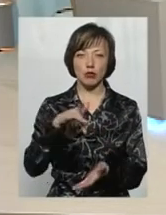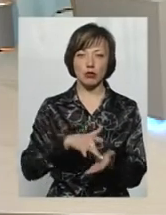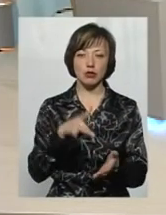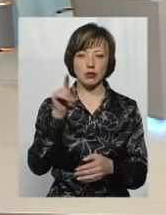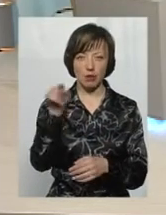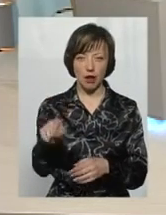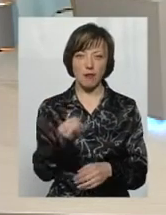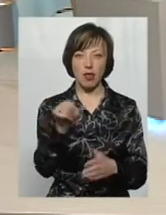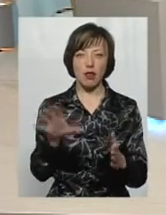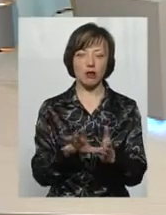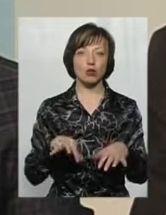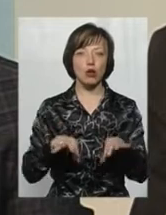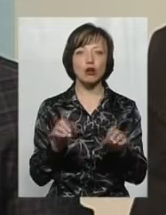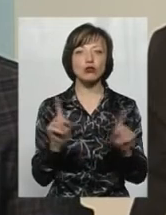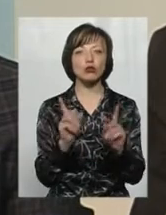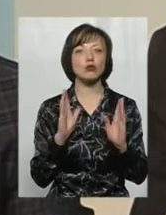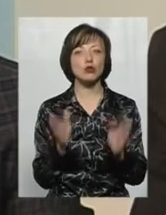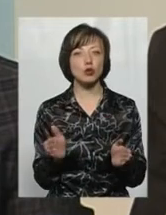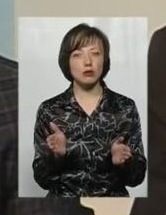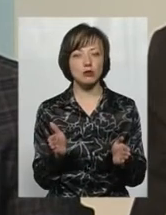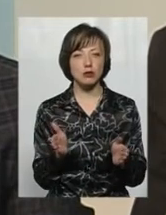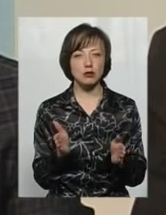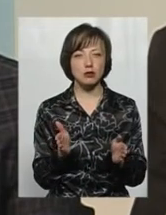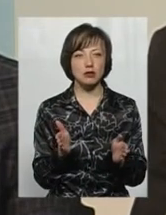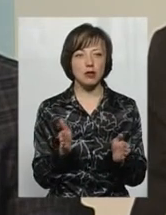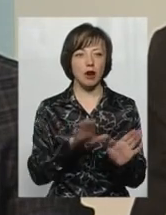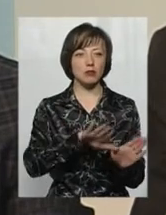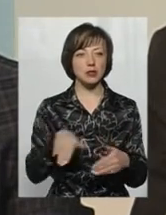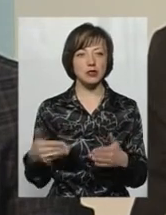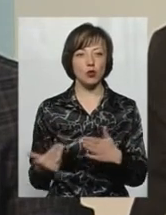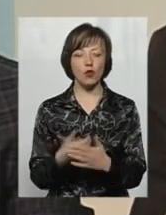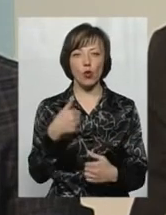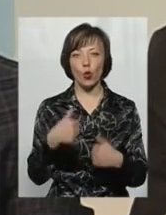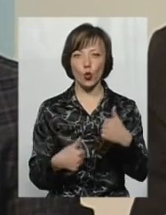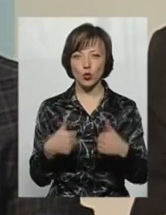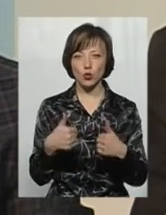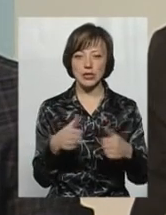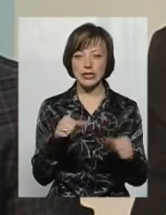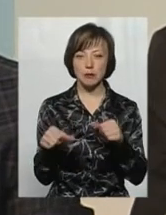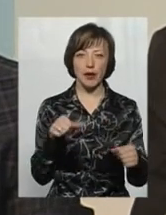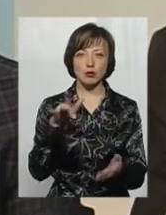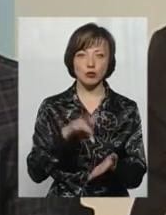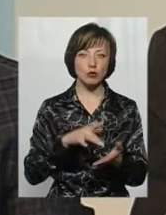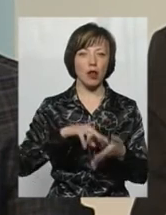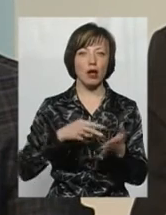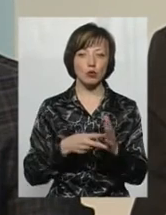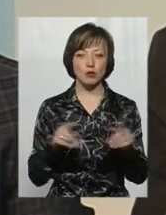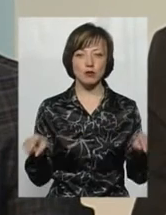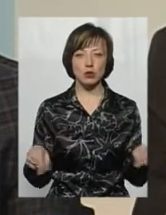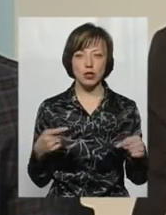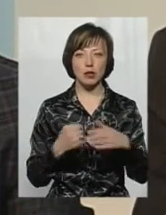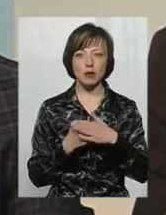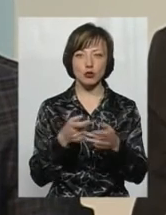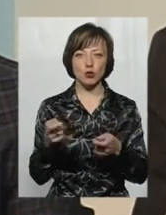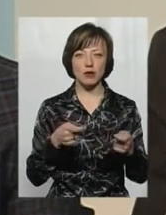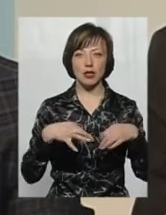електротрансі. Що буде новому після нового конкурсу? Диспетчерський пункт ми плануємо створити на базі